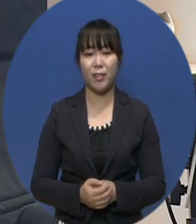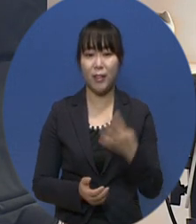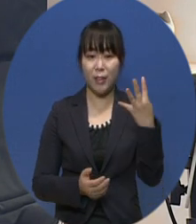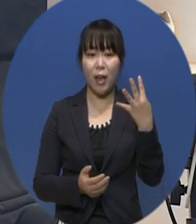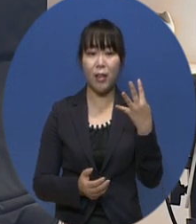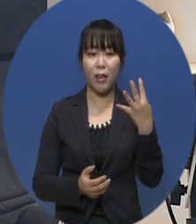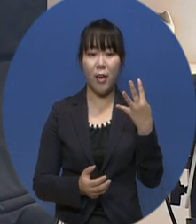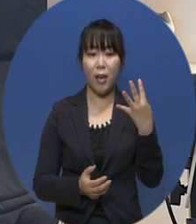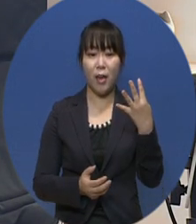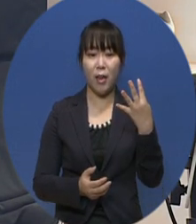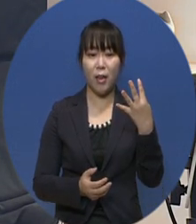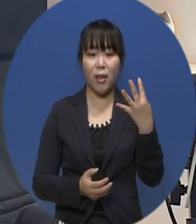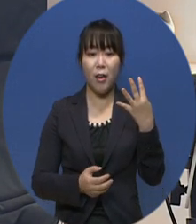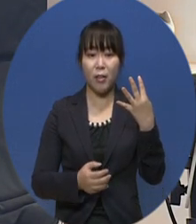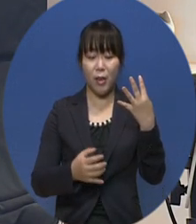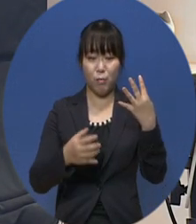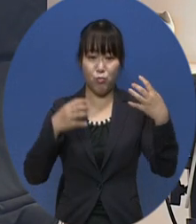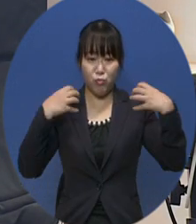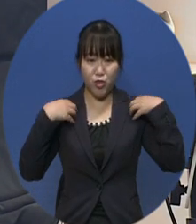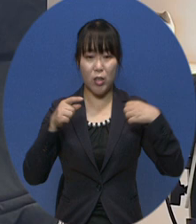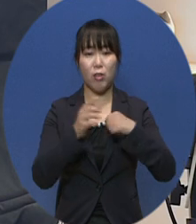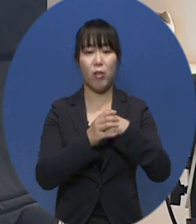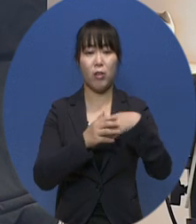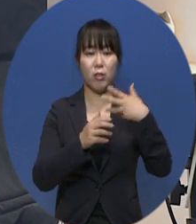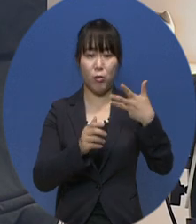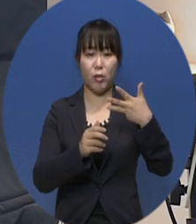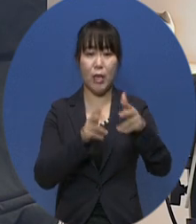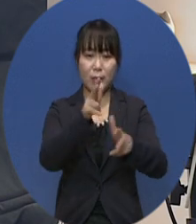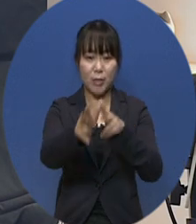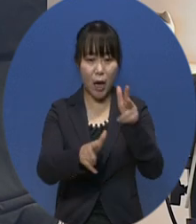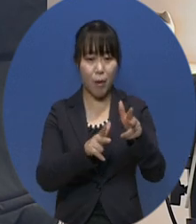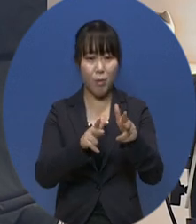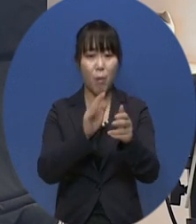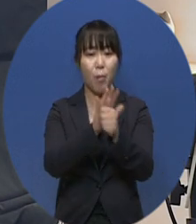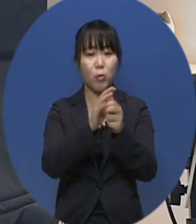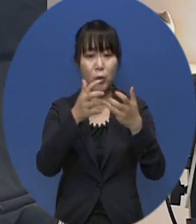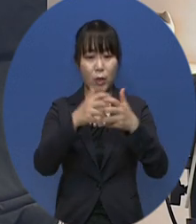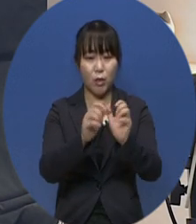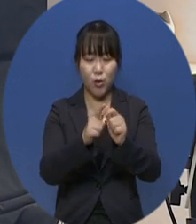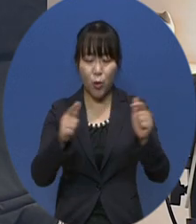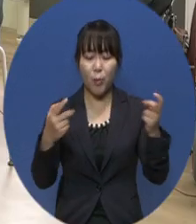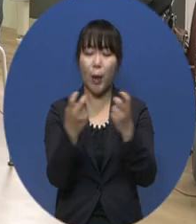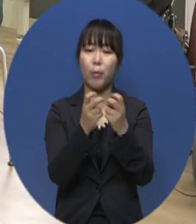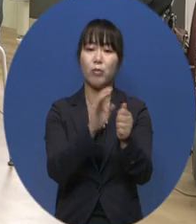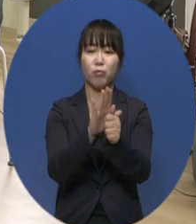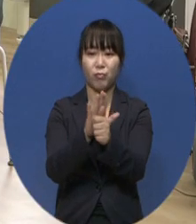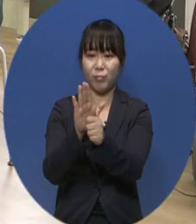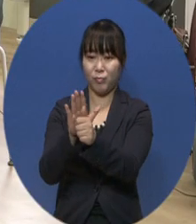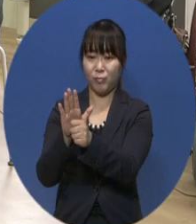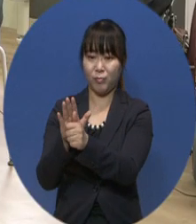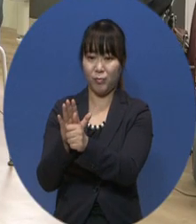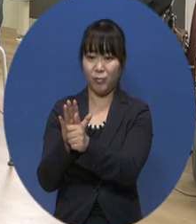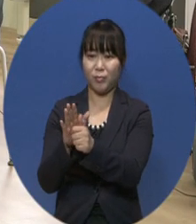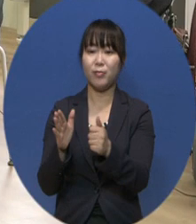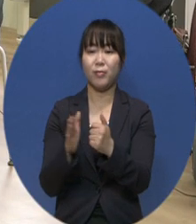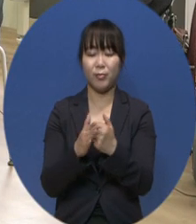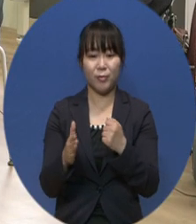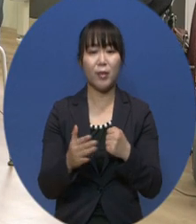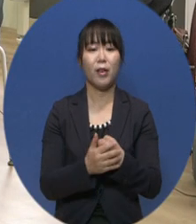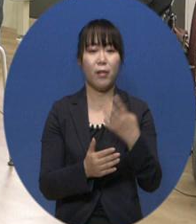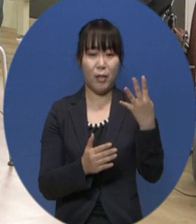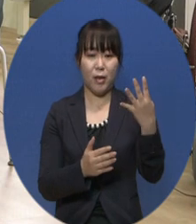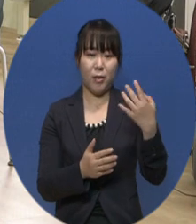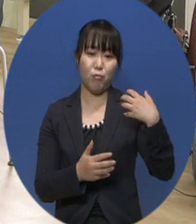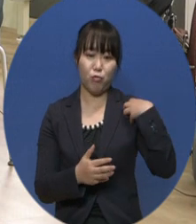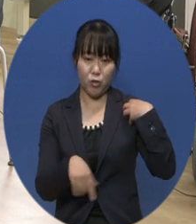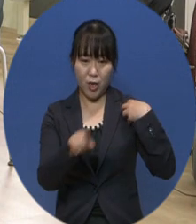부처에서 8개의 사업이 보조기를 다양한 형태로 지원을 해주고 있습니다. 그래서 이제 네. 저희가 이제 그 네 개 부처에서